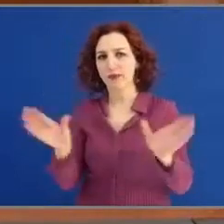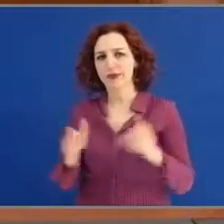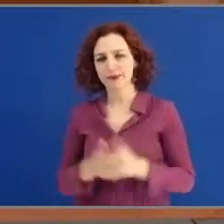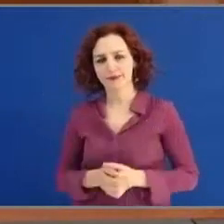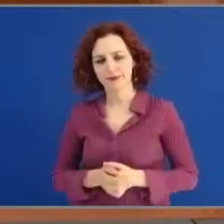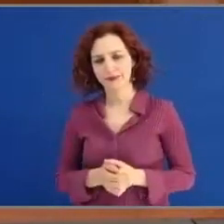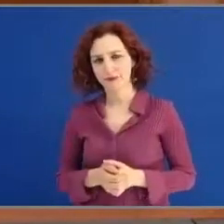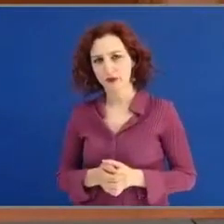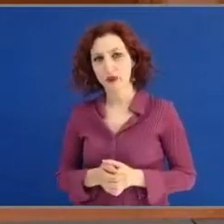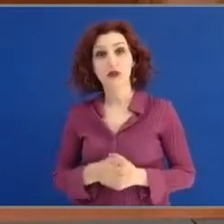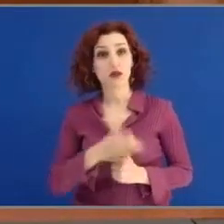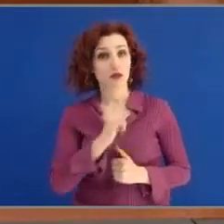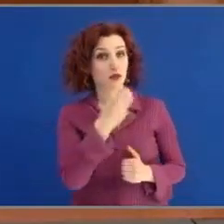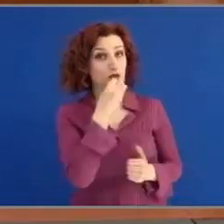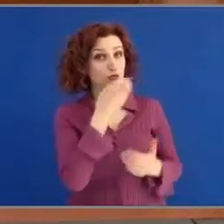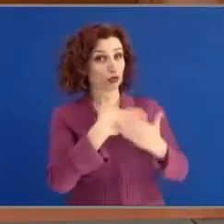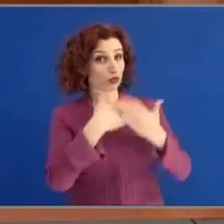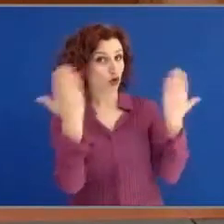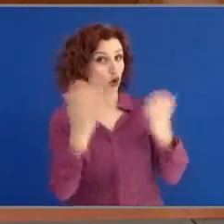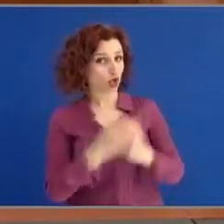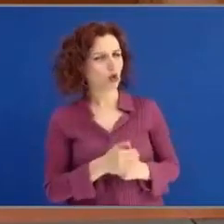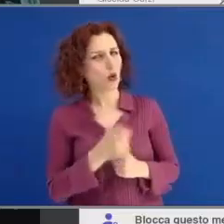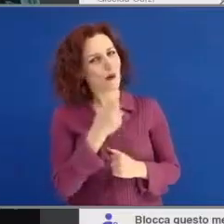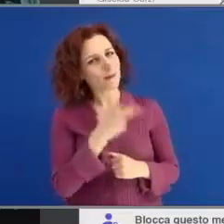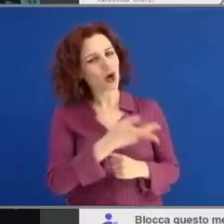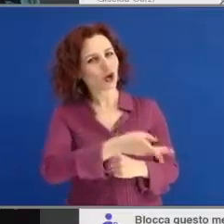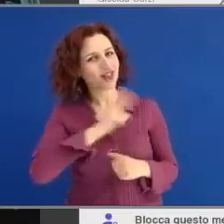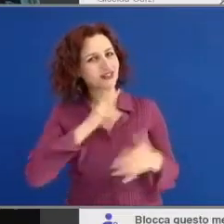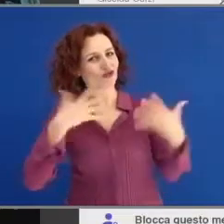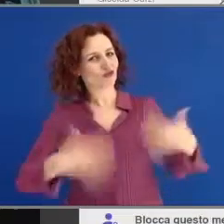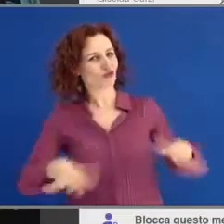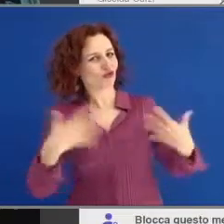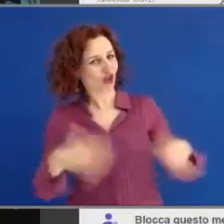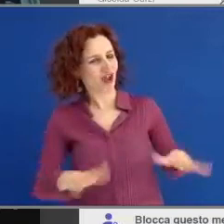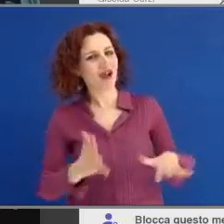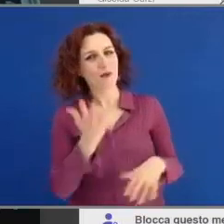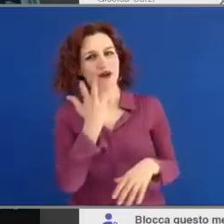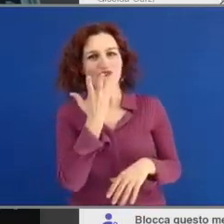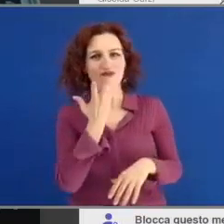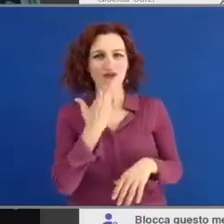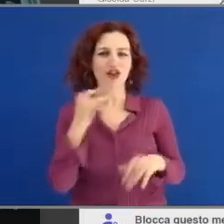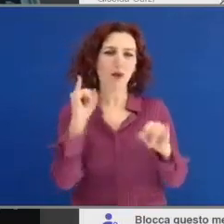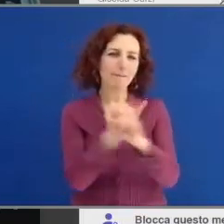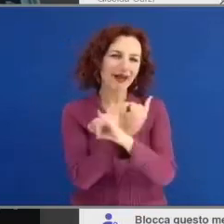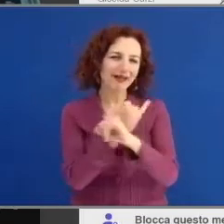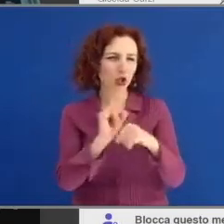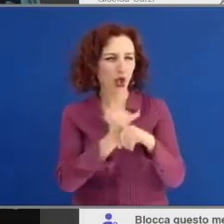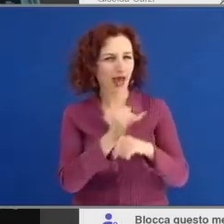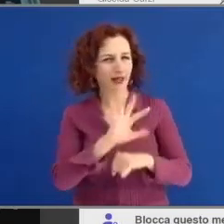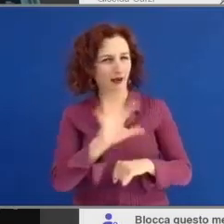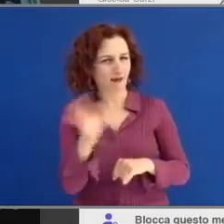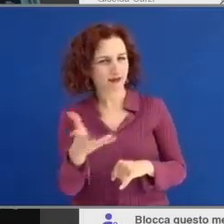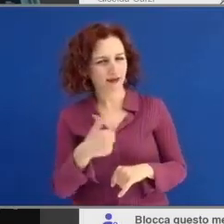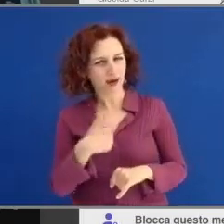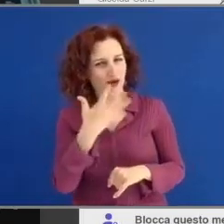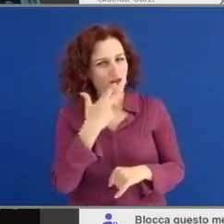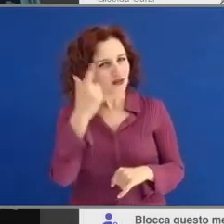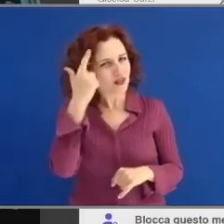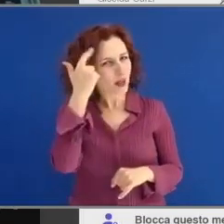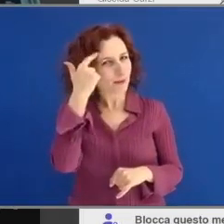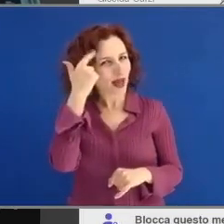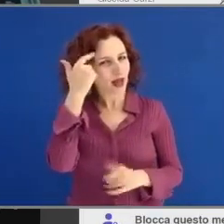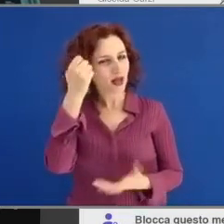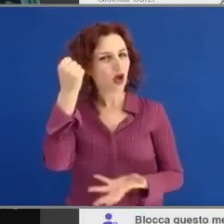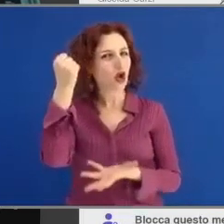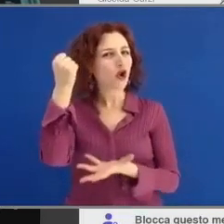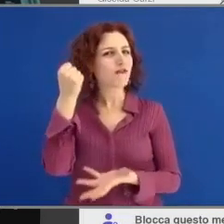Sì, buongiorno, in parte avete un po' risposto, però volevo altri dettagli. Volevo sapere innanzitutto i fondi, appunto